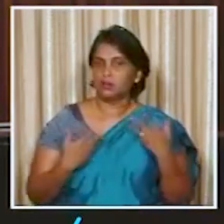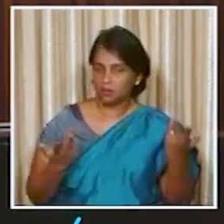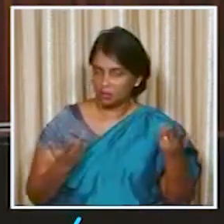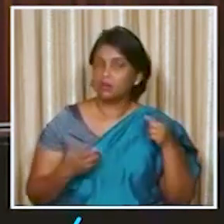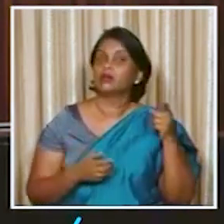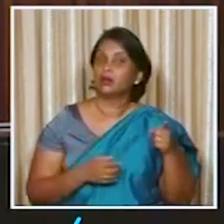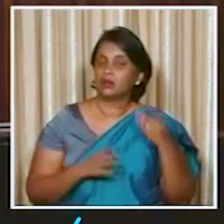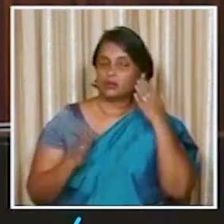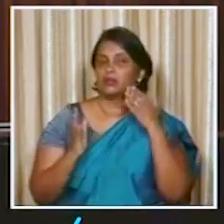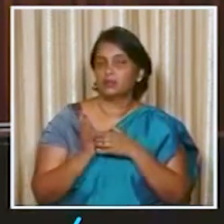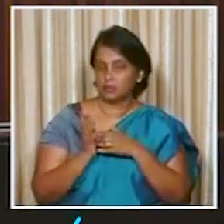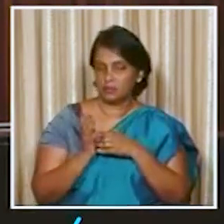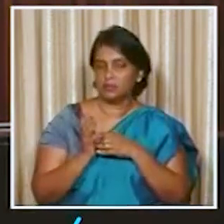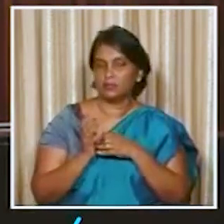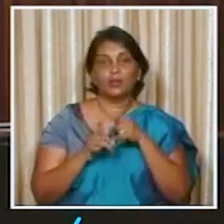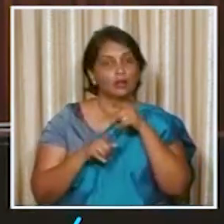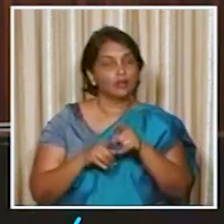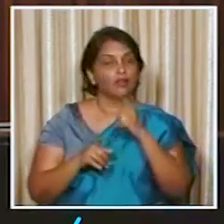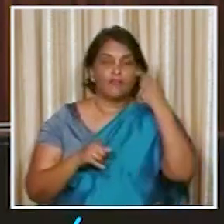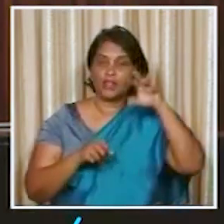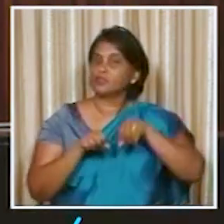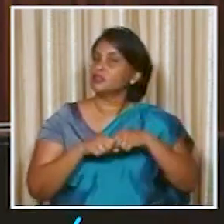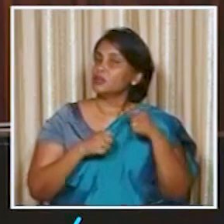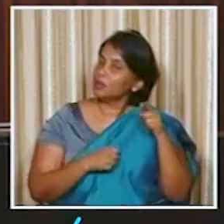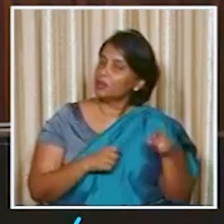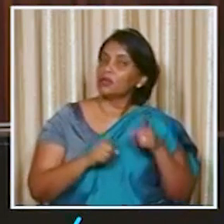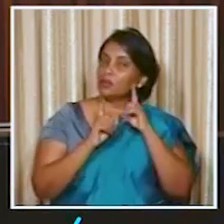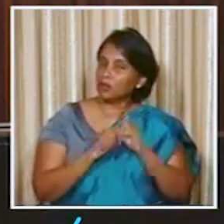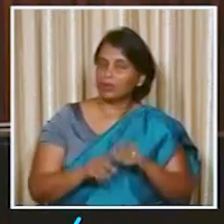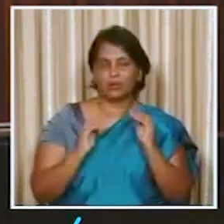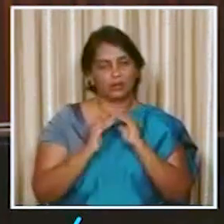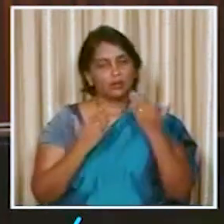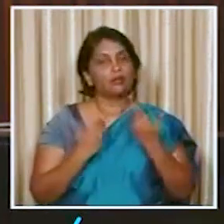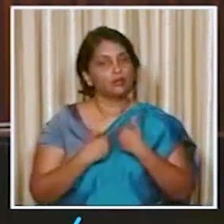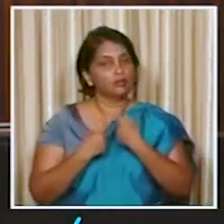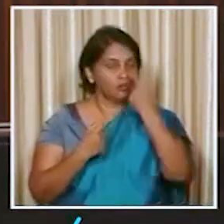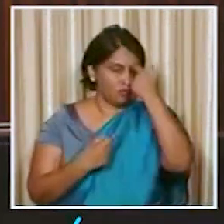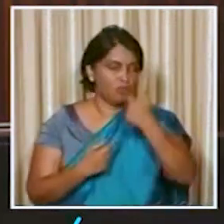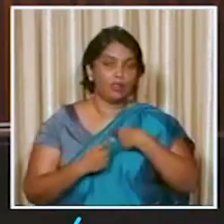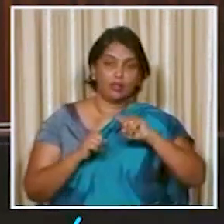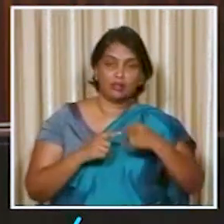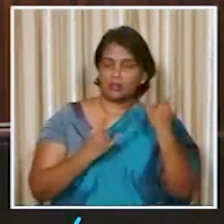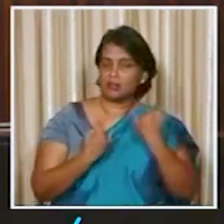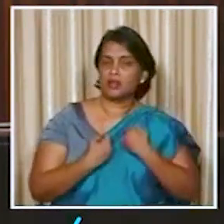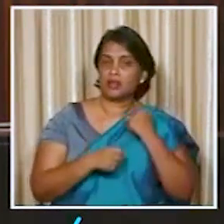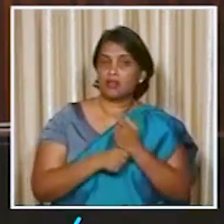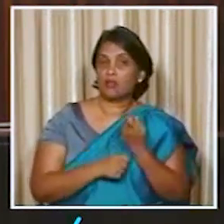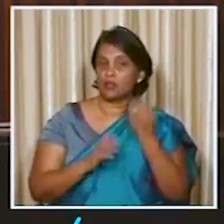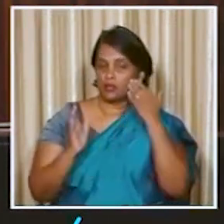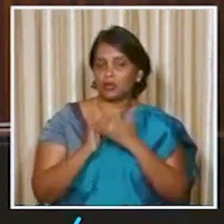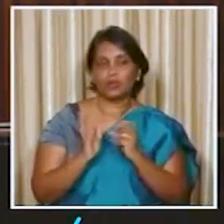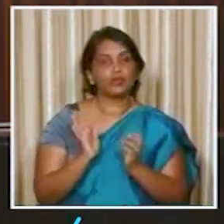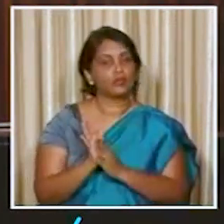බව අවධාරණය කරමි මෙම විශ්වාසභංග යෝජනාවට අදාළ නොවුවත් මා වෙත එල්ල කරන තවත් චෝදනාවක් නම් රාජ්‍ය මුදල් පිළිබඳ